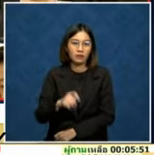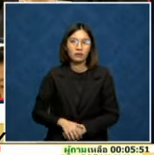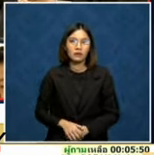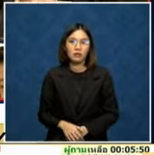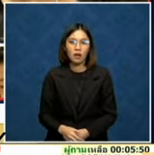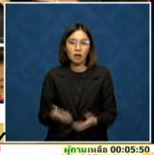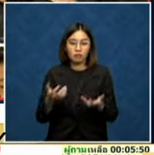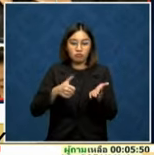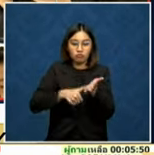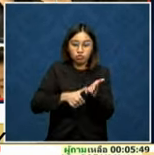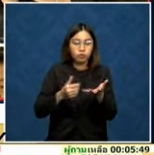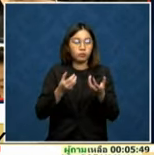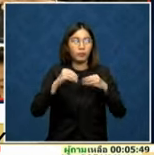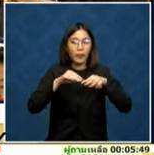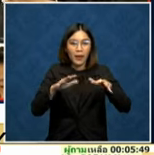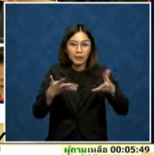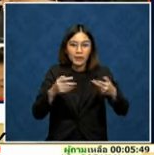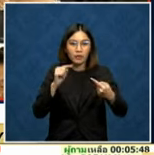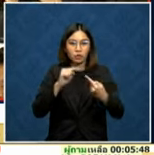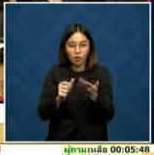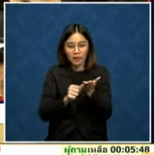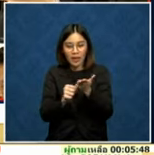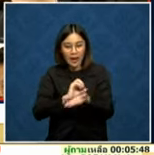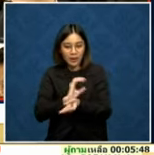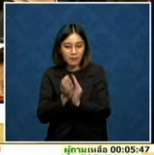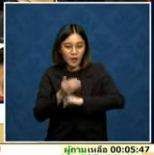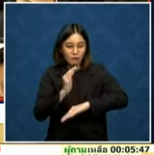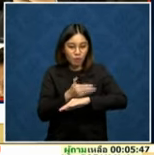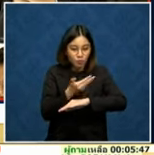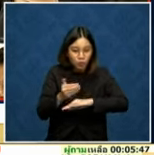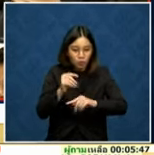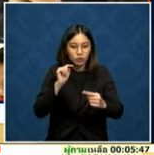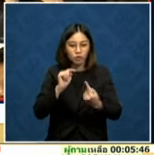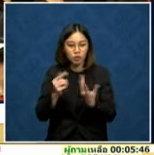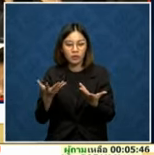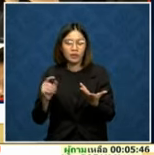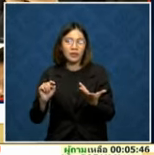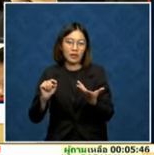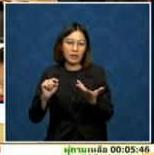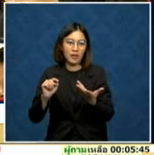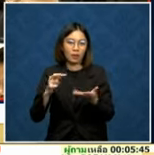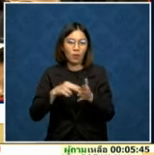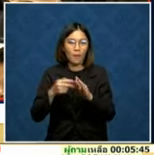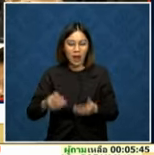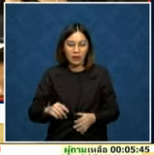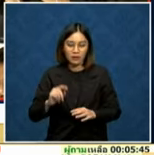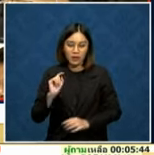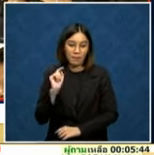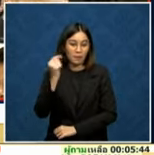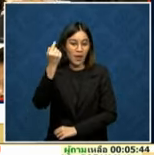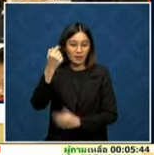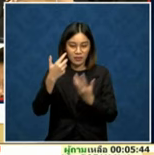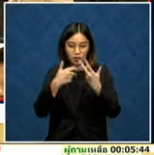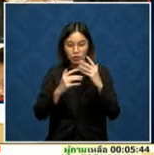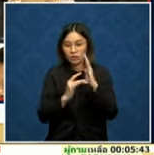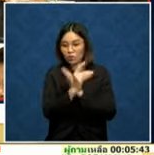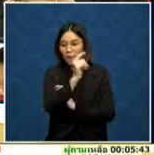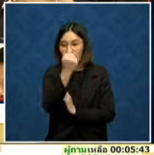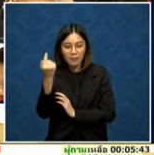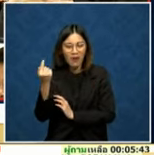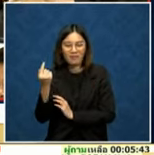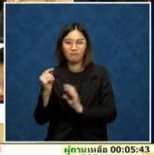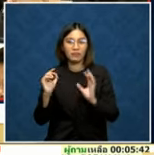่มีการออกสินเชื่อสำหรบการปบเปยนธรกิจไม่มีการออกสนเชื่อสำหรบการที่จะไปยกเครื่องเทคโโยีใหมๆเข้ามา